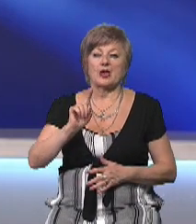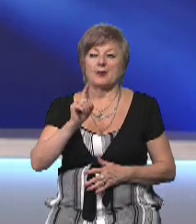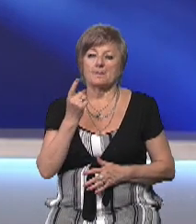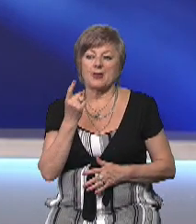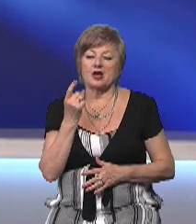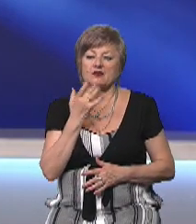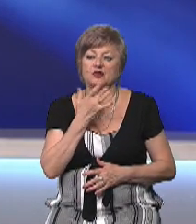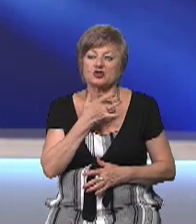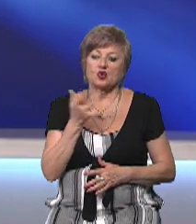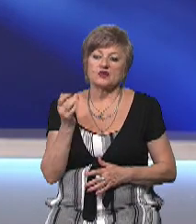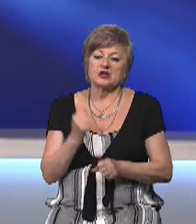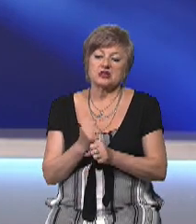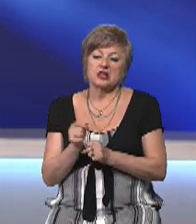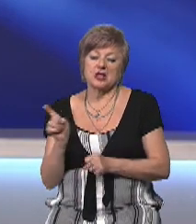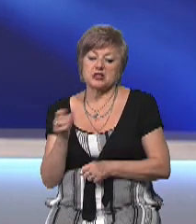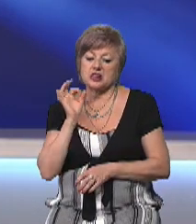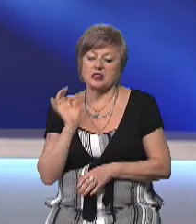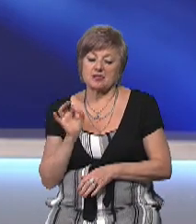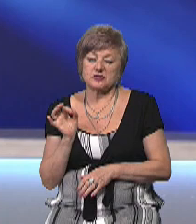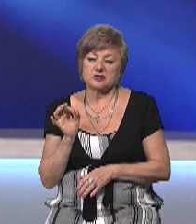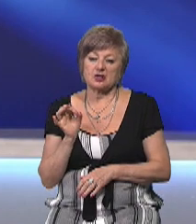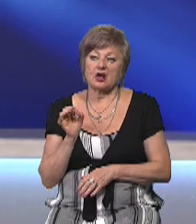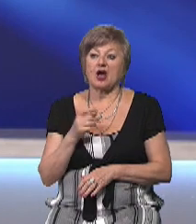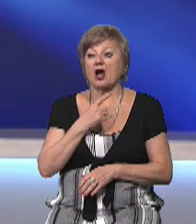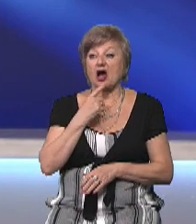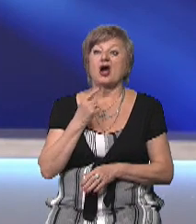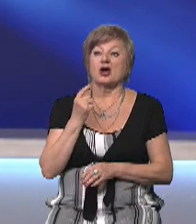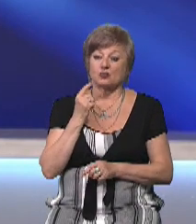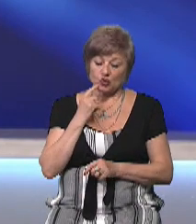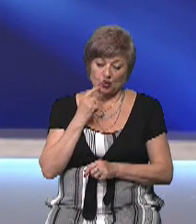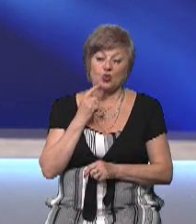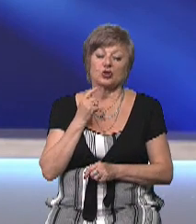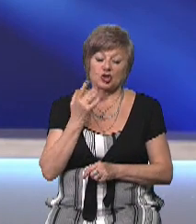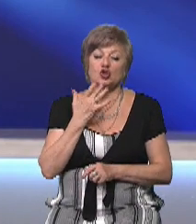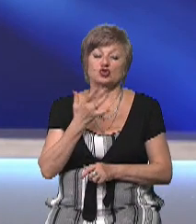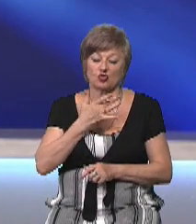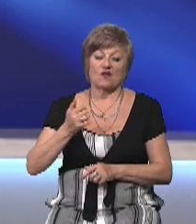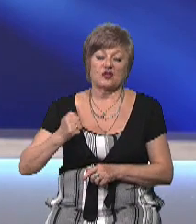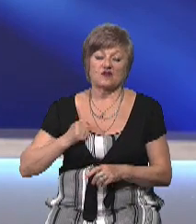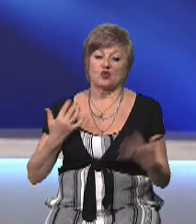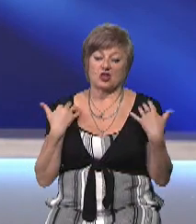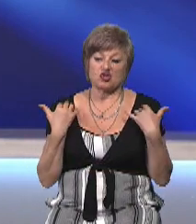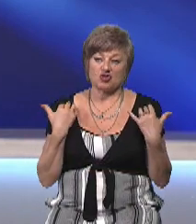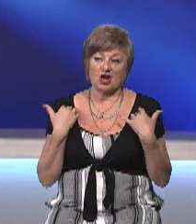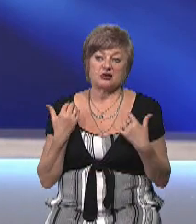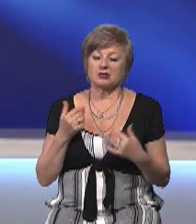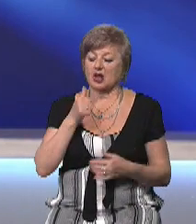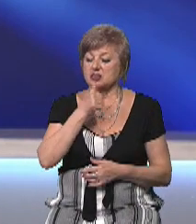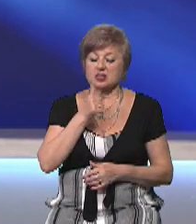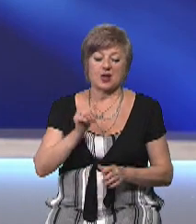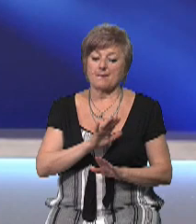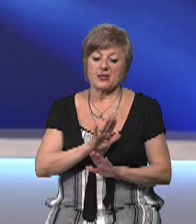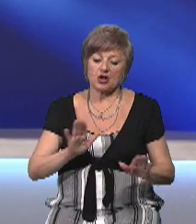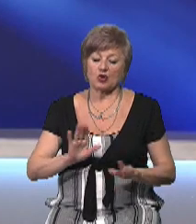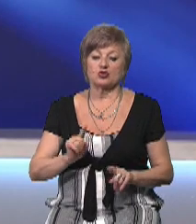міфу, що це зробили німці, так, хоча багато хто із радянських воєначальників не приховував, так,